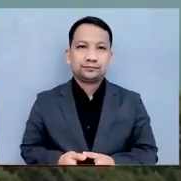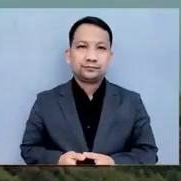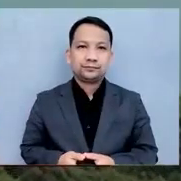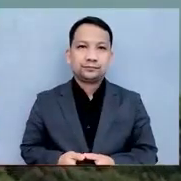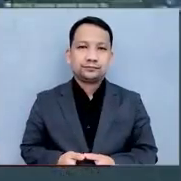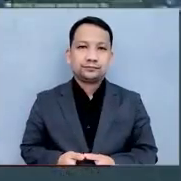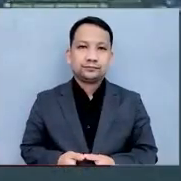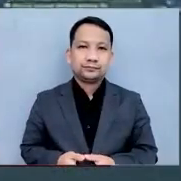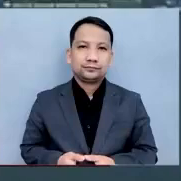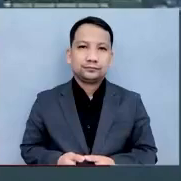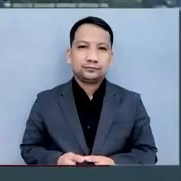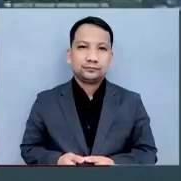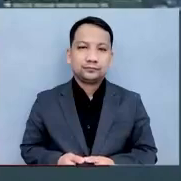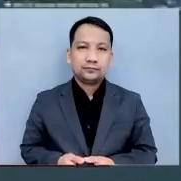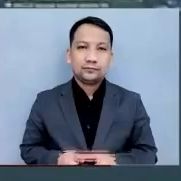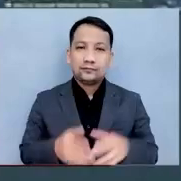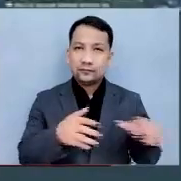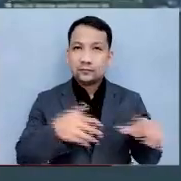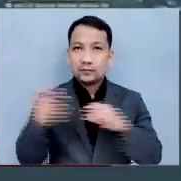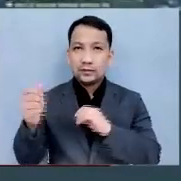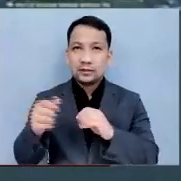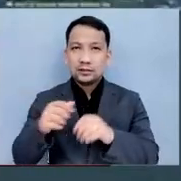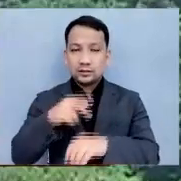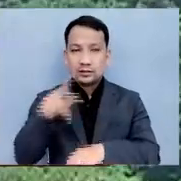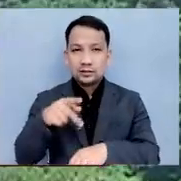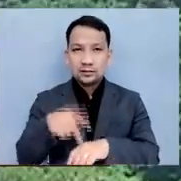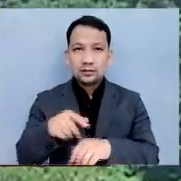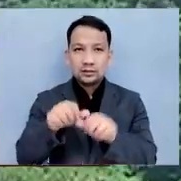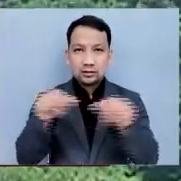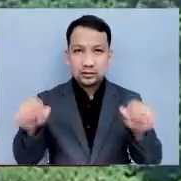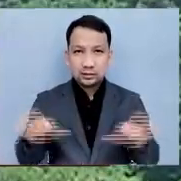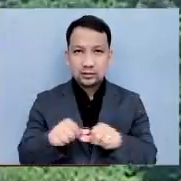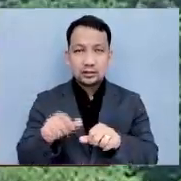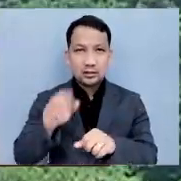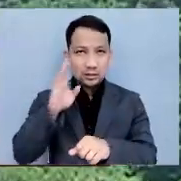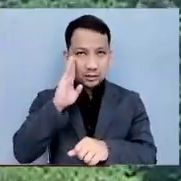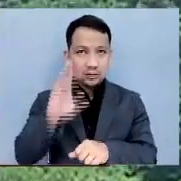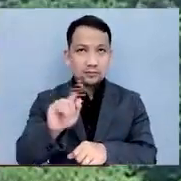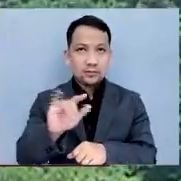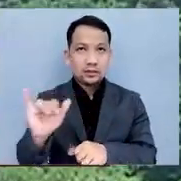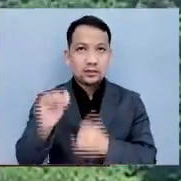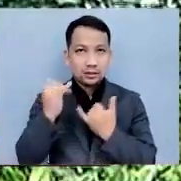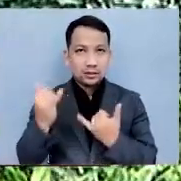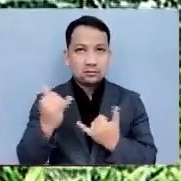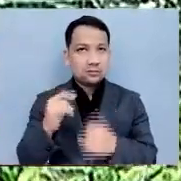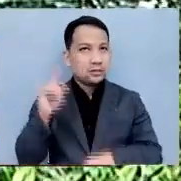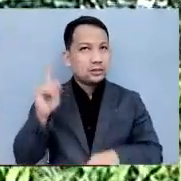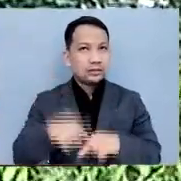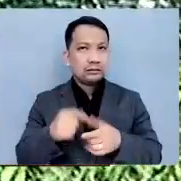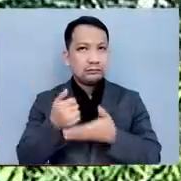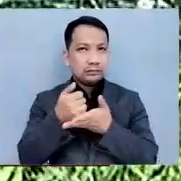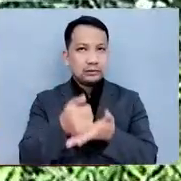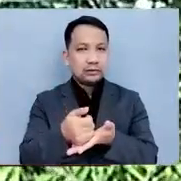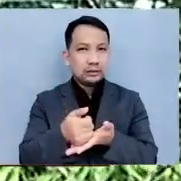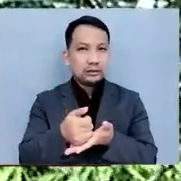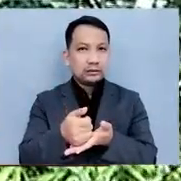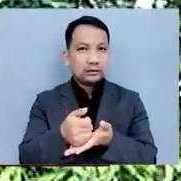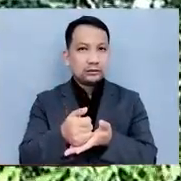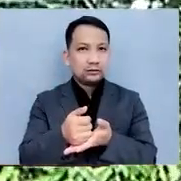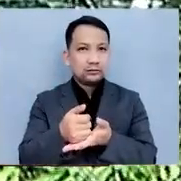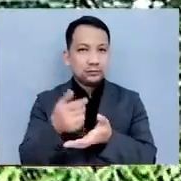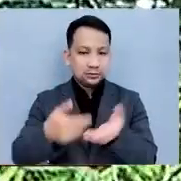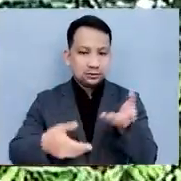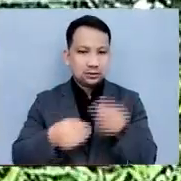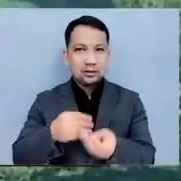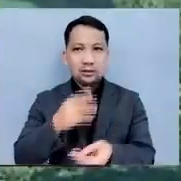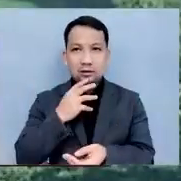Hanggang makalis ng Philippine Area of Responsibility ang bagyong Betty ngayong araw, hindi ito nakatulong para makatagdag sa supply ng tubig sa